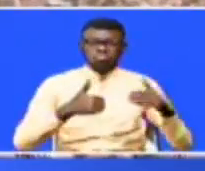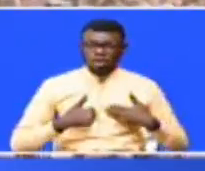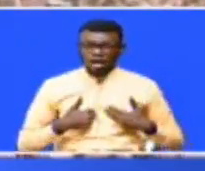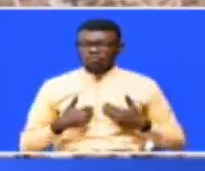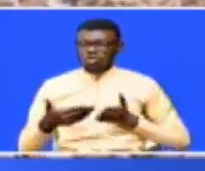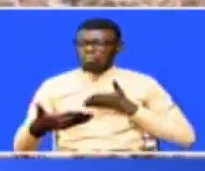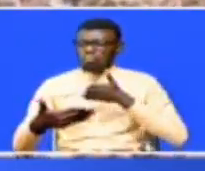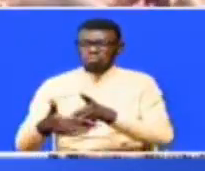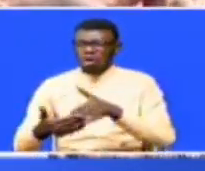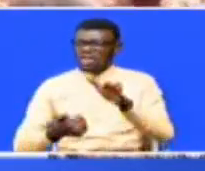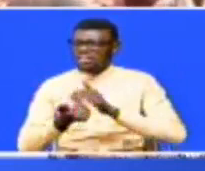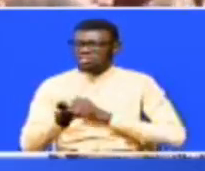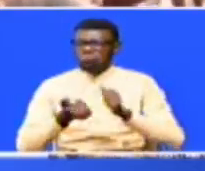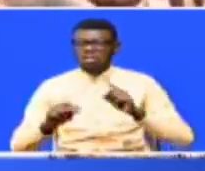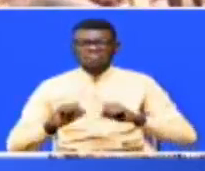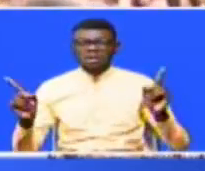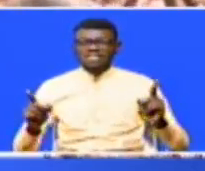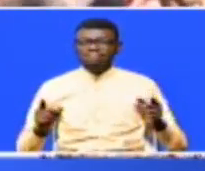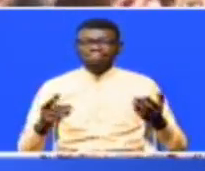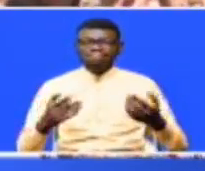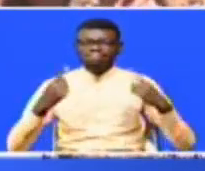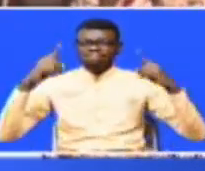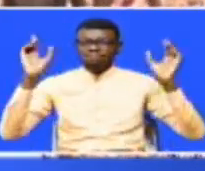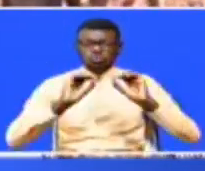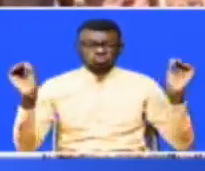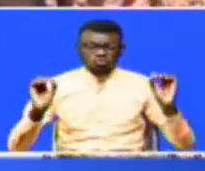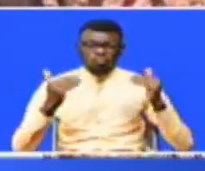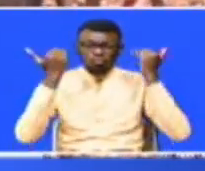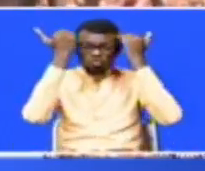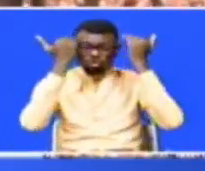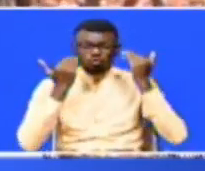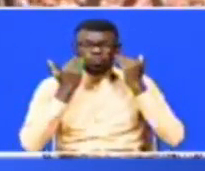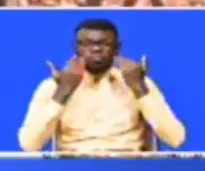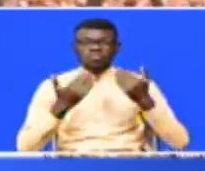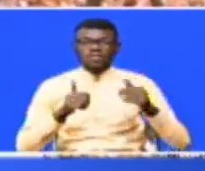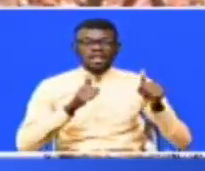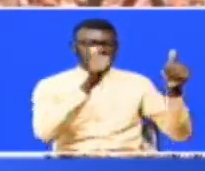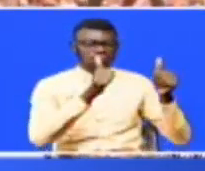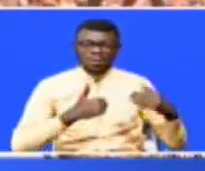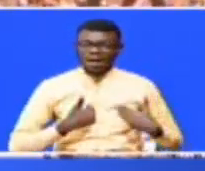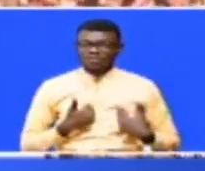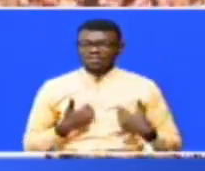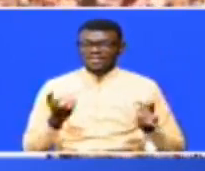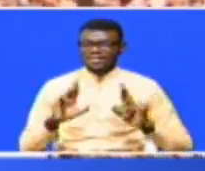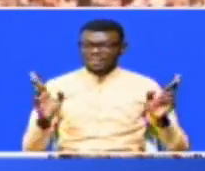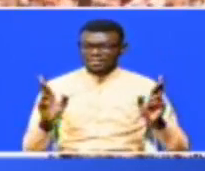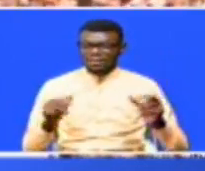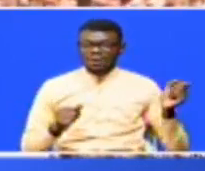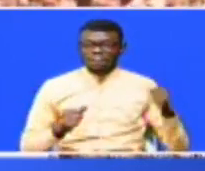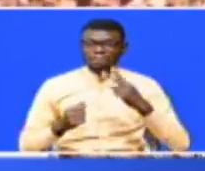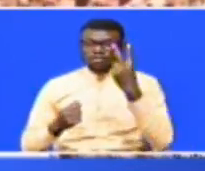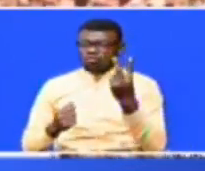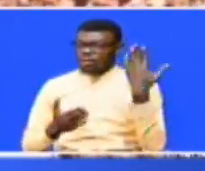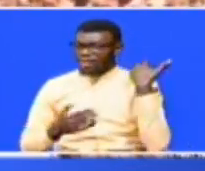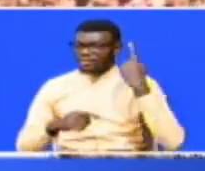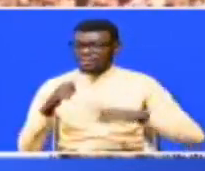huo hazikufaulu. Sisi tumekuwa na court order ya kutoka kwa tribunal ambayo ilipeanwa mwezi wa pili mwaka